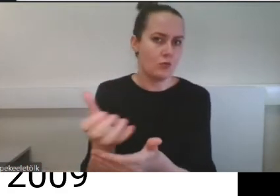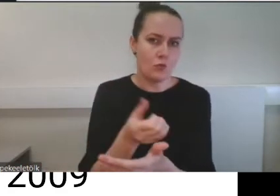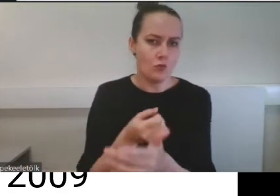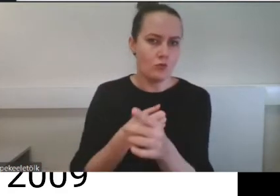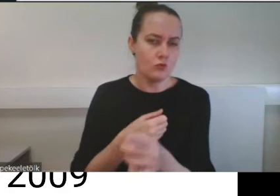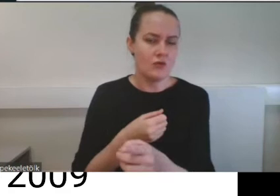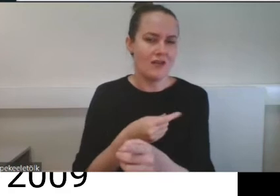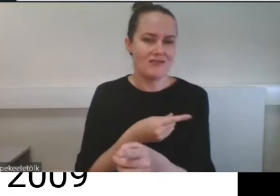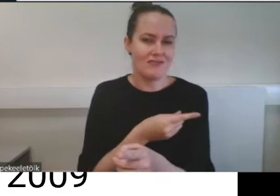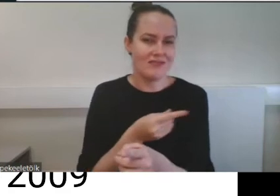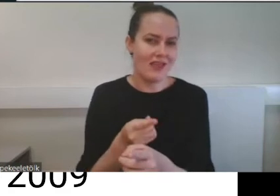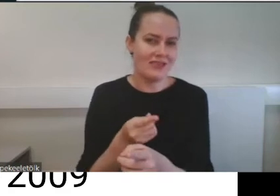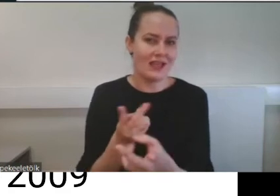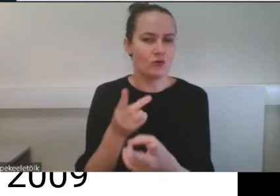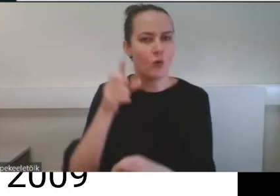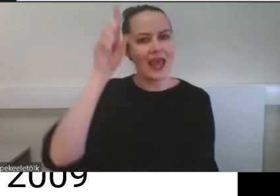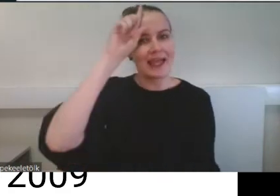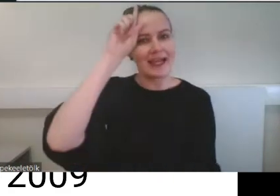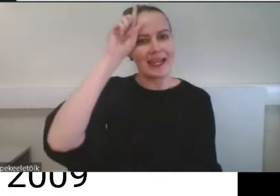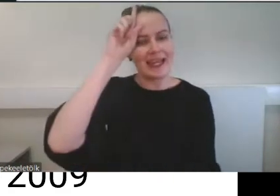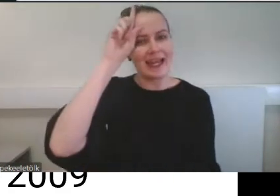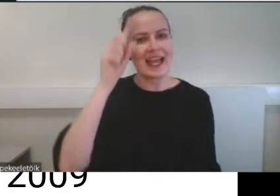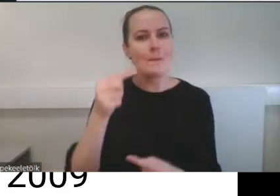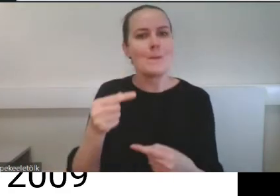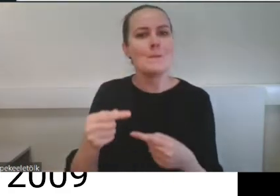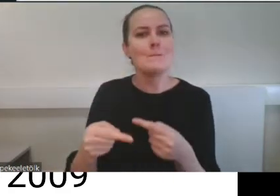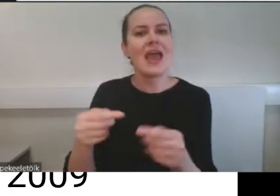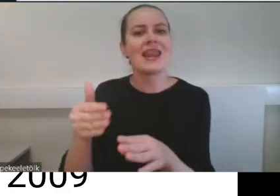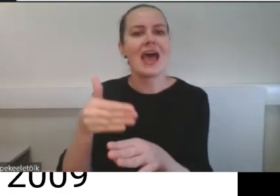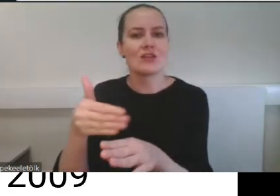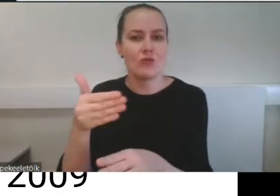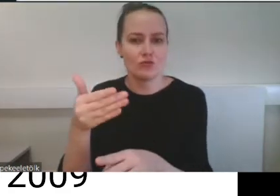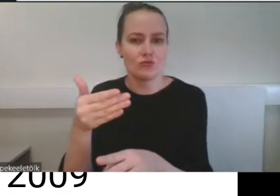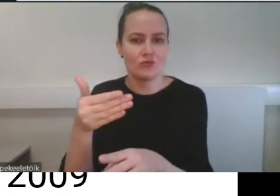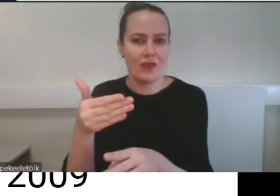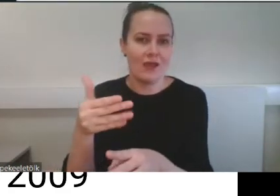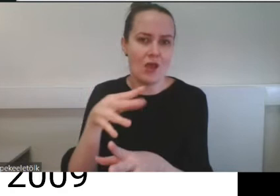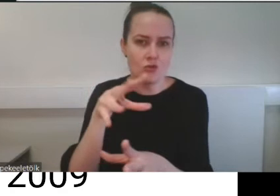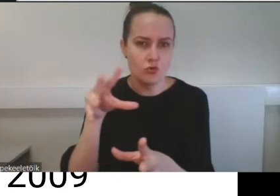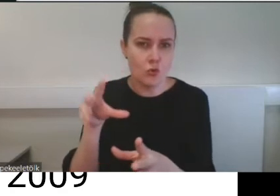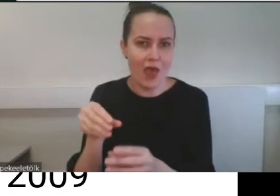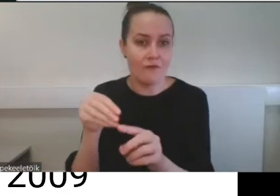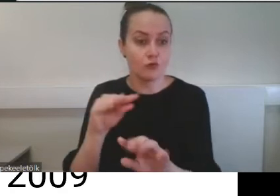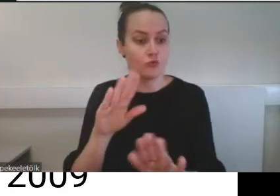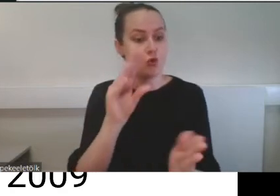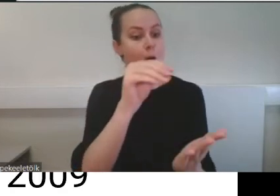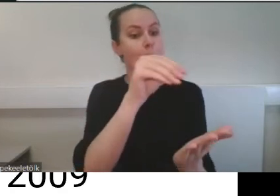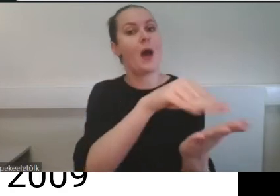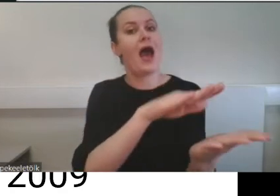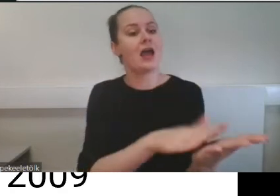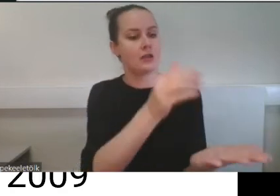me räägime sellest, et kuidas me saaksime nagu detailsemalt ja piirkondlikke ja selliseid nagu nende sihtrühmade kohta